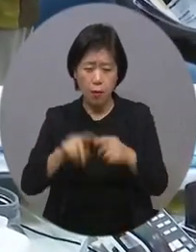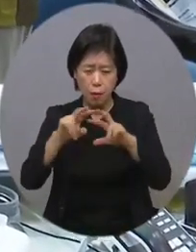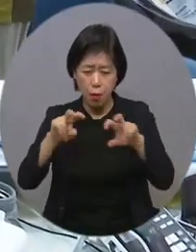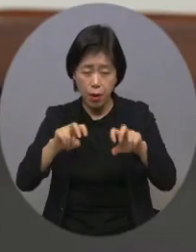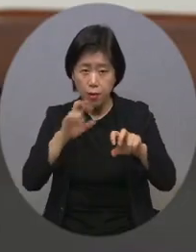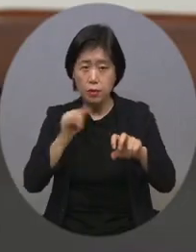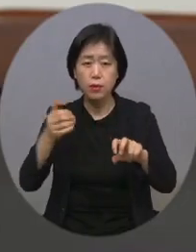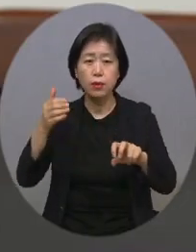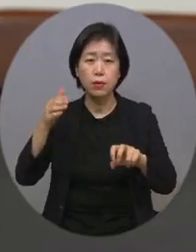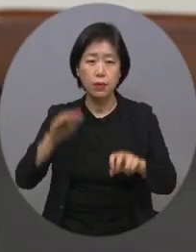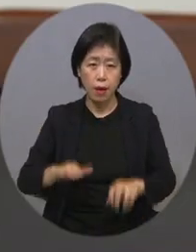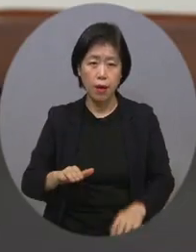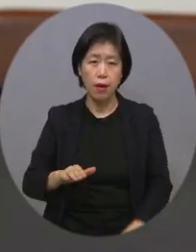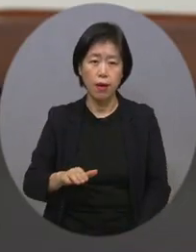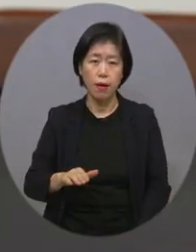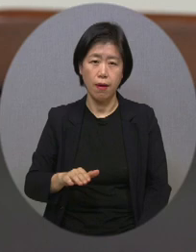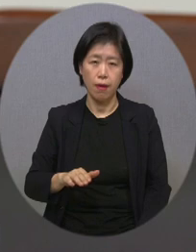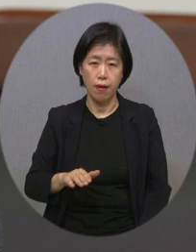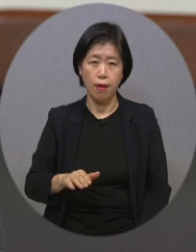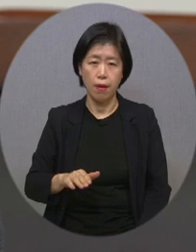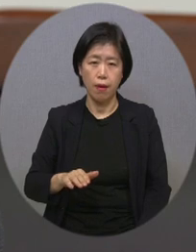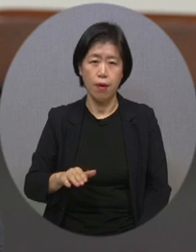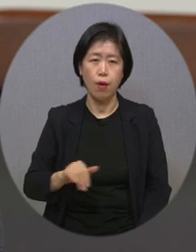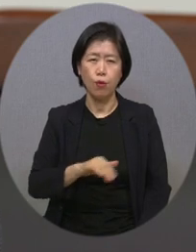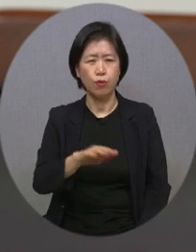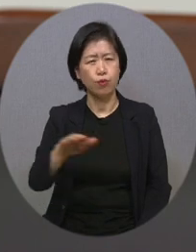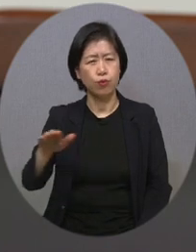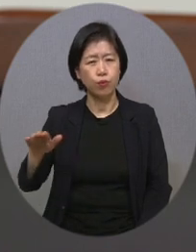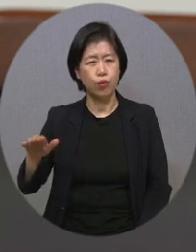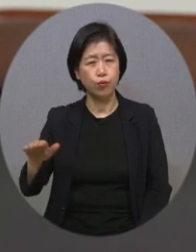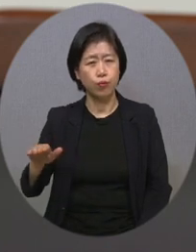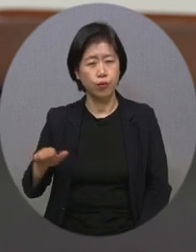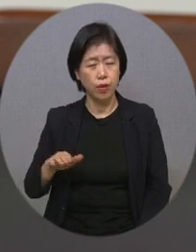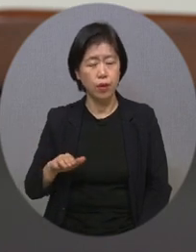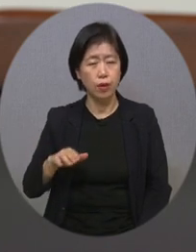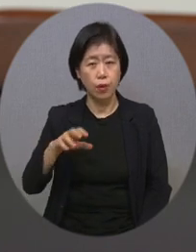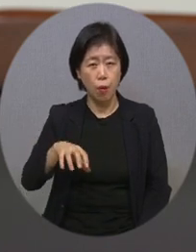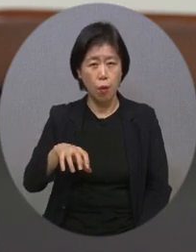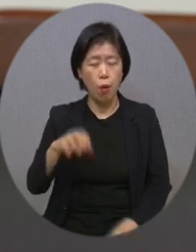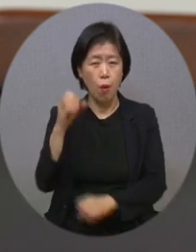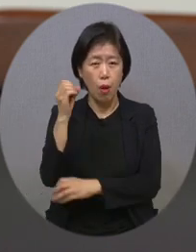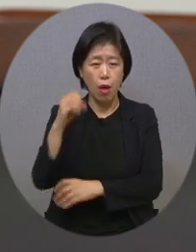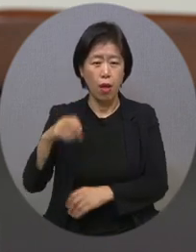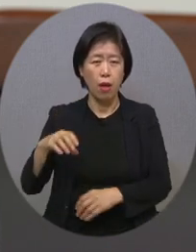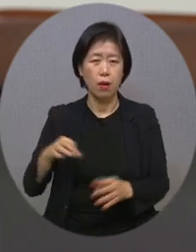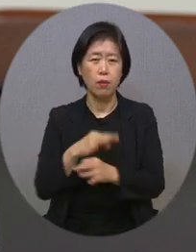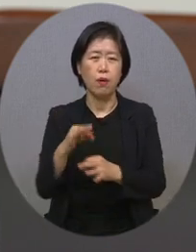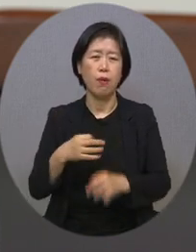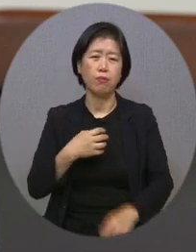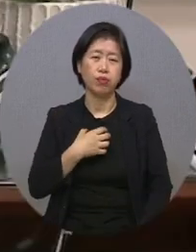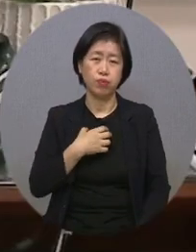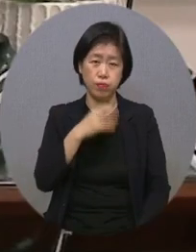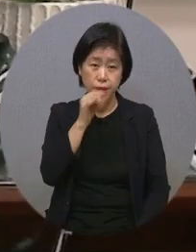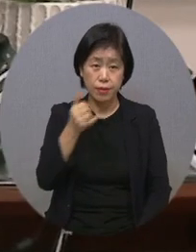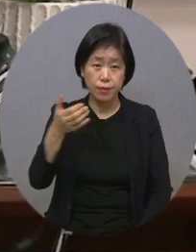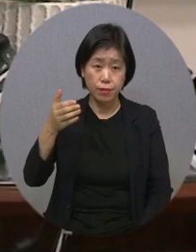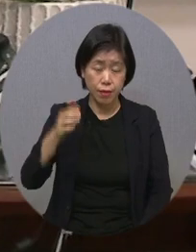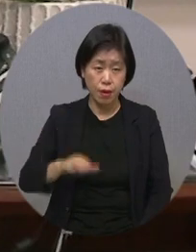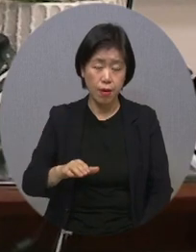그런데 그렇게 어려운 우리가 위기 지역인데도 감행 점당 4-5천만 원 연간